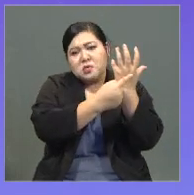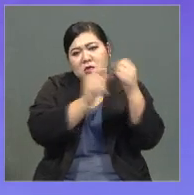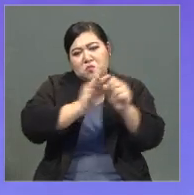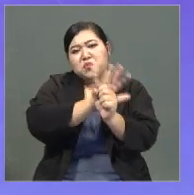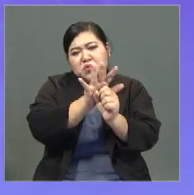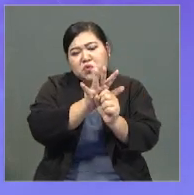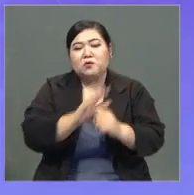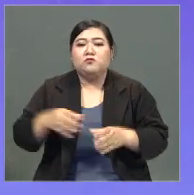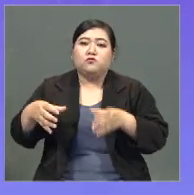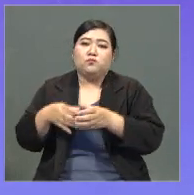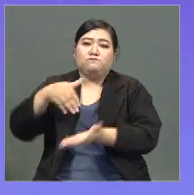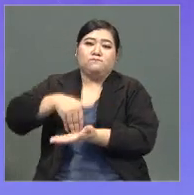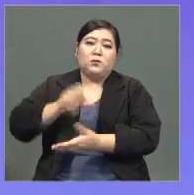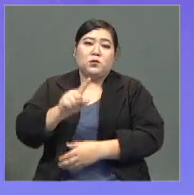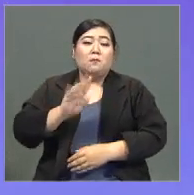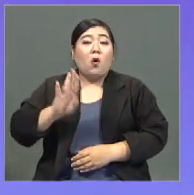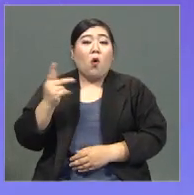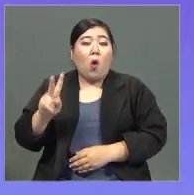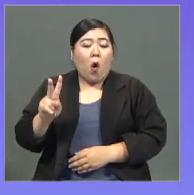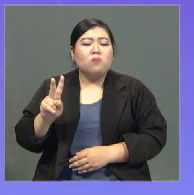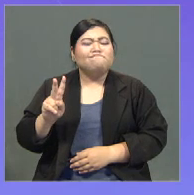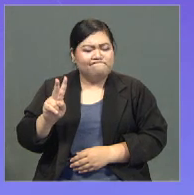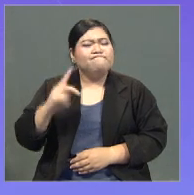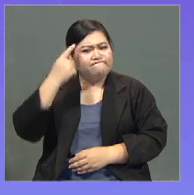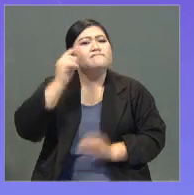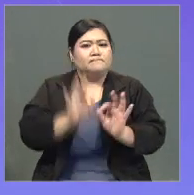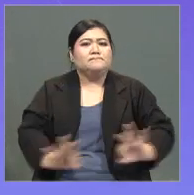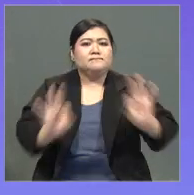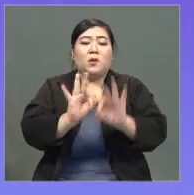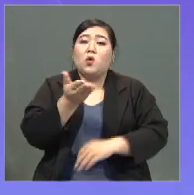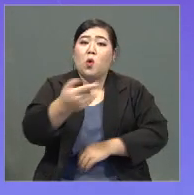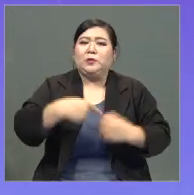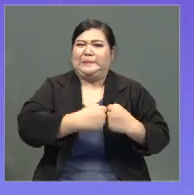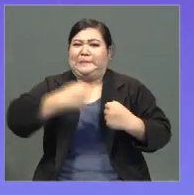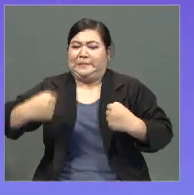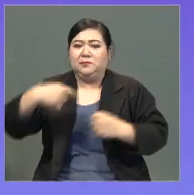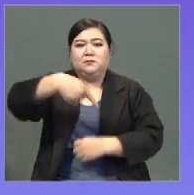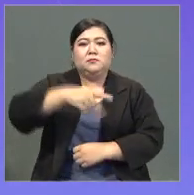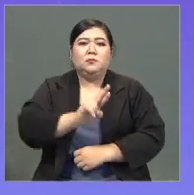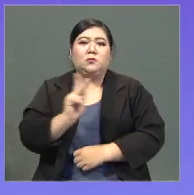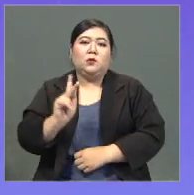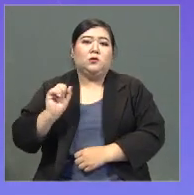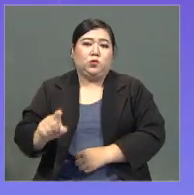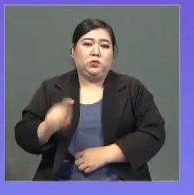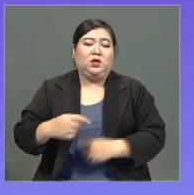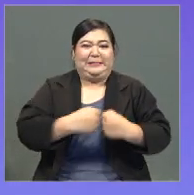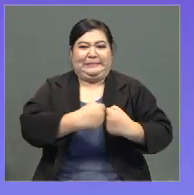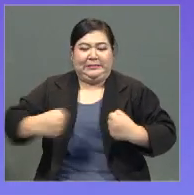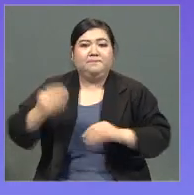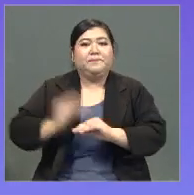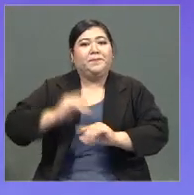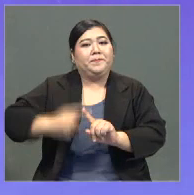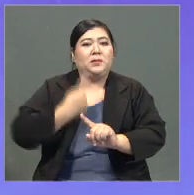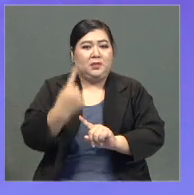ายังจำเป็นที่จะต้องต่ออายุพ.ร.ก.ฉุกเฉินไปอีก1เดือนยืนยันนะคะว่าพ.ร.ก.ฉุกเฉินเนี่ยที่จะต่อก็เร